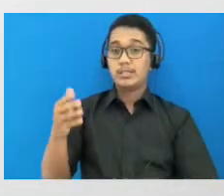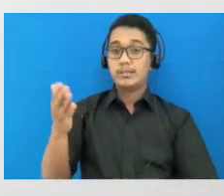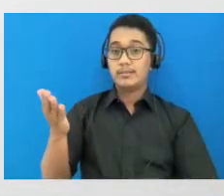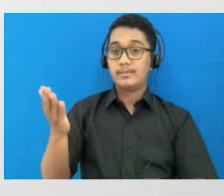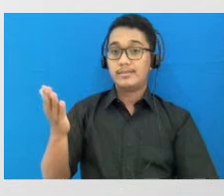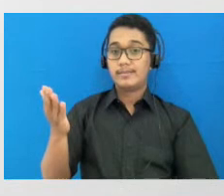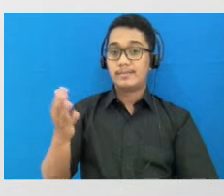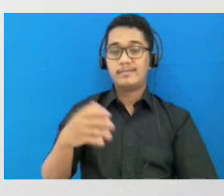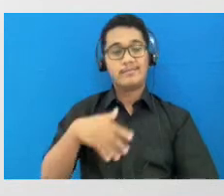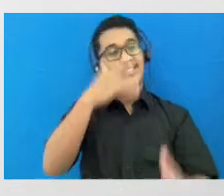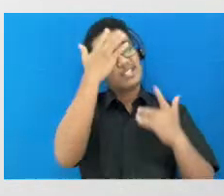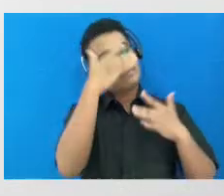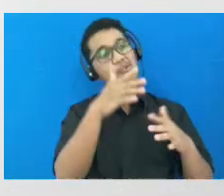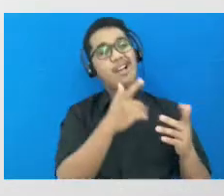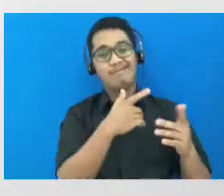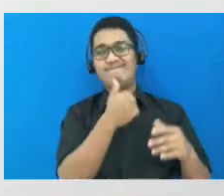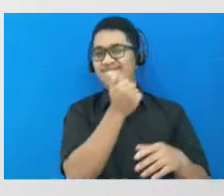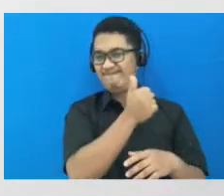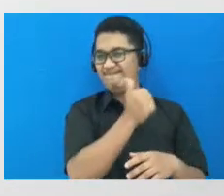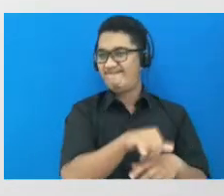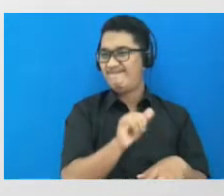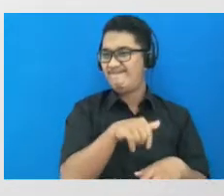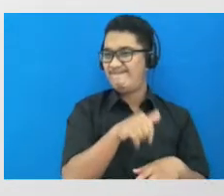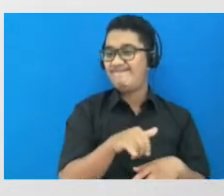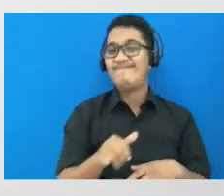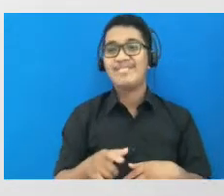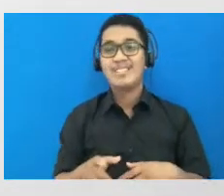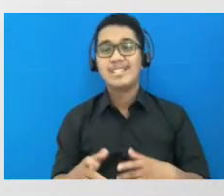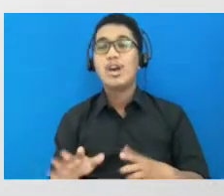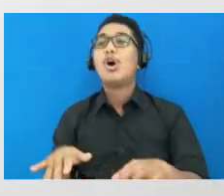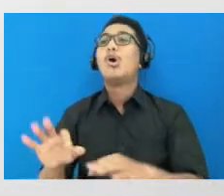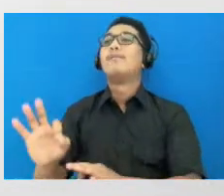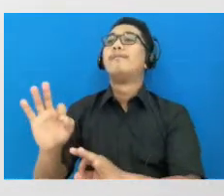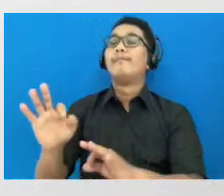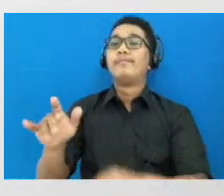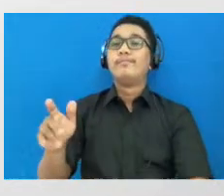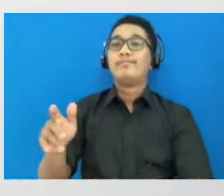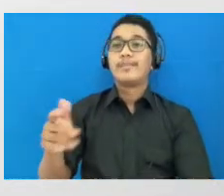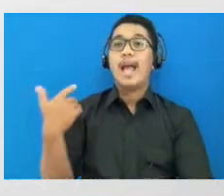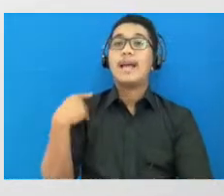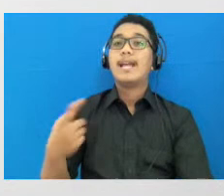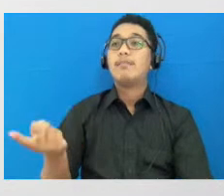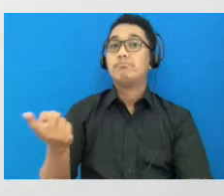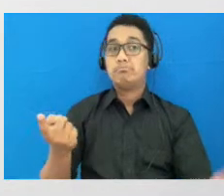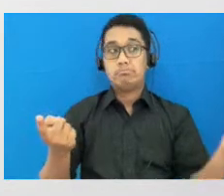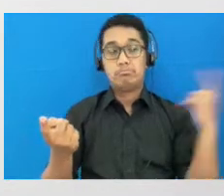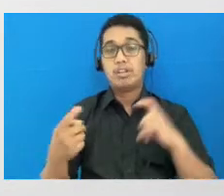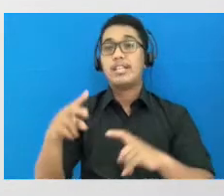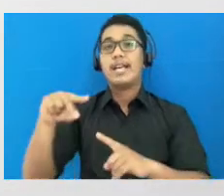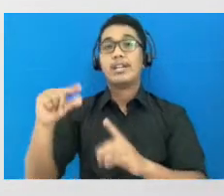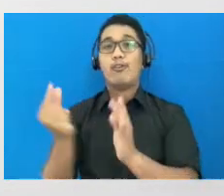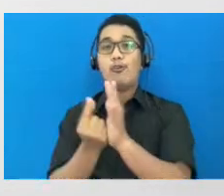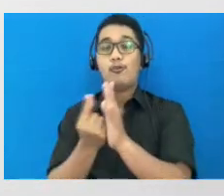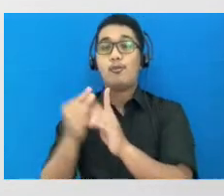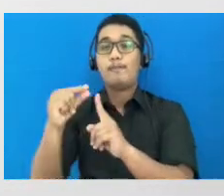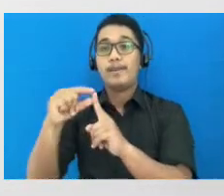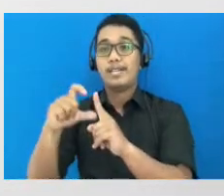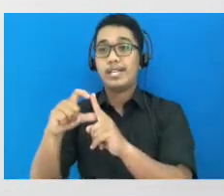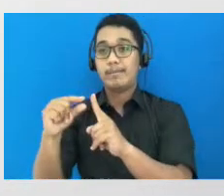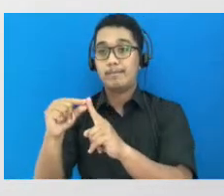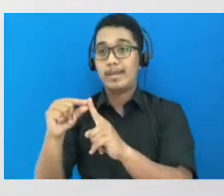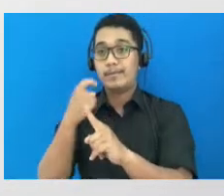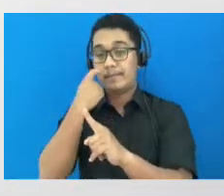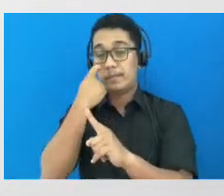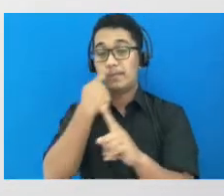Halo? Semoga sekarang lebih baik ya. Mungkin tadi ditanya Nina, ini sekalian juga ada yang bertanya soal RUU PDP ya. Tadi kan